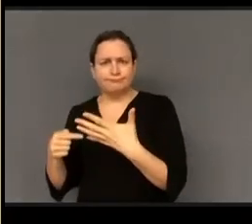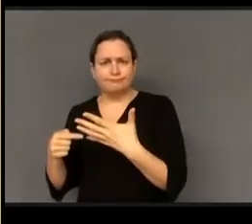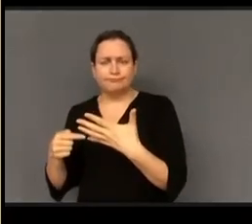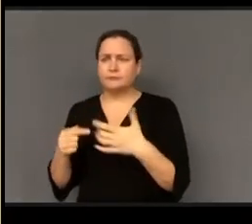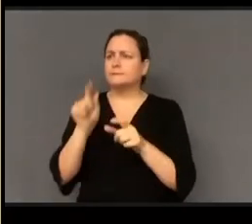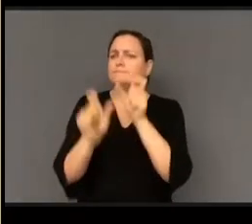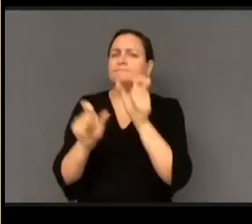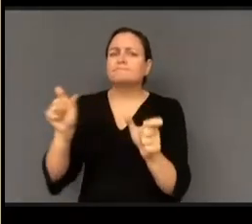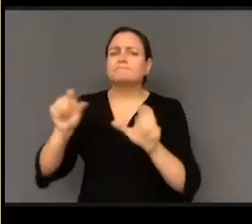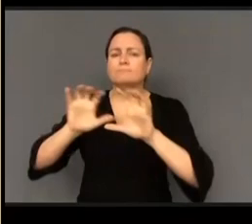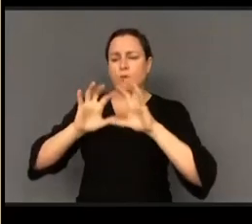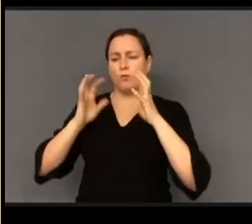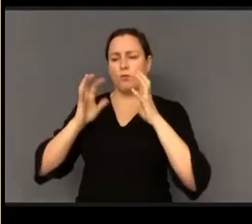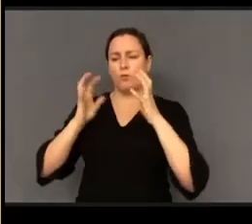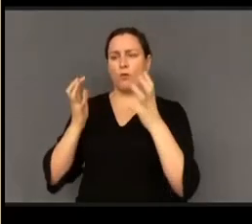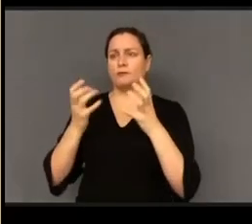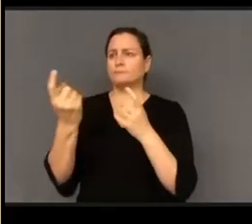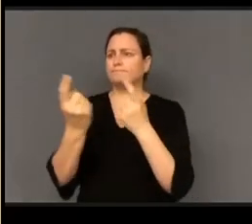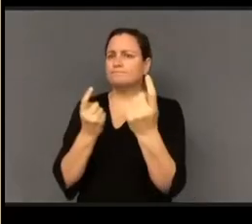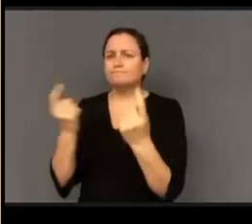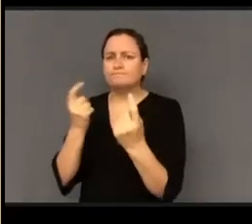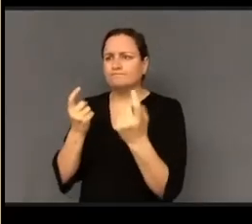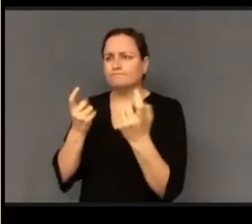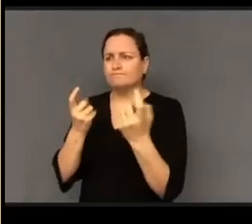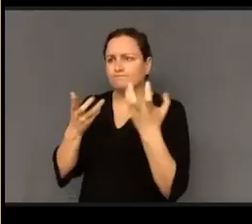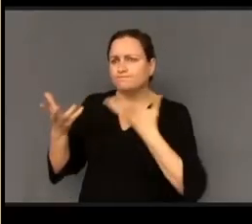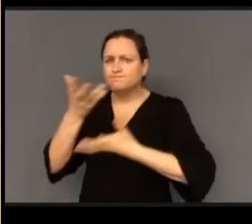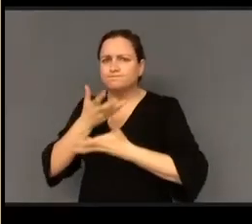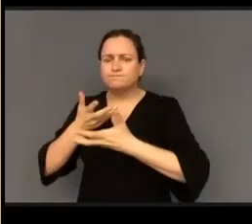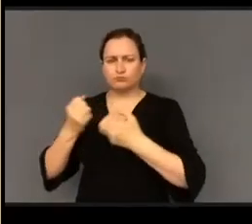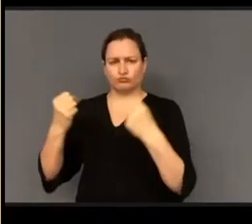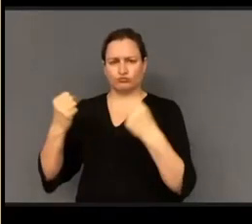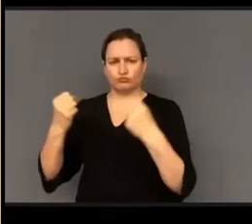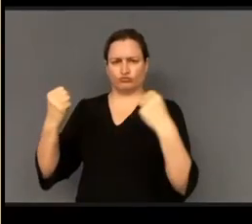les participants du monde entier